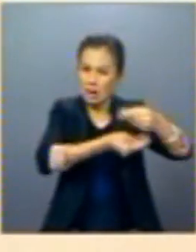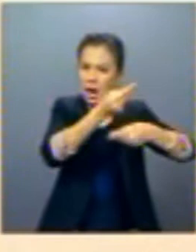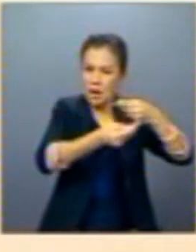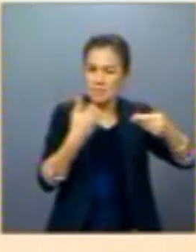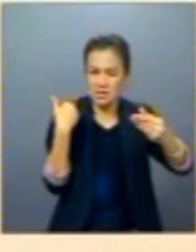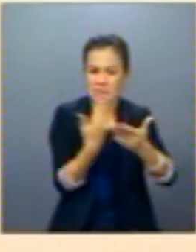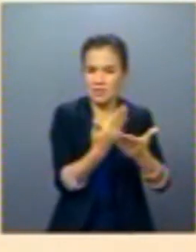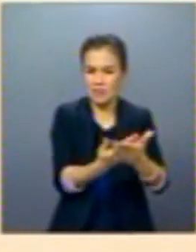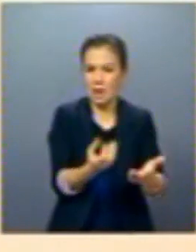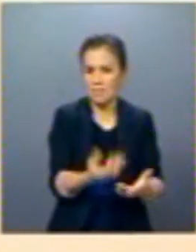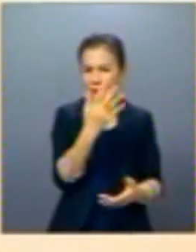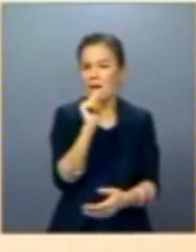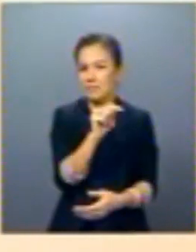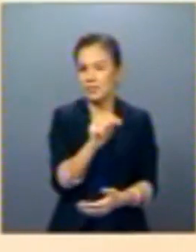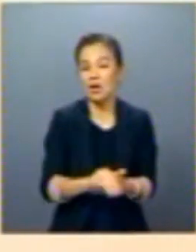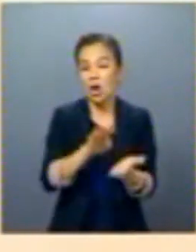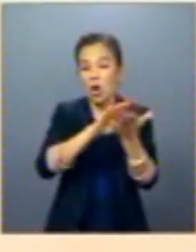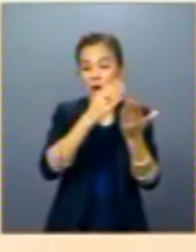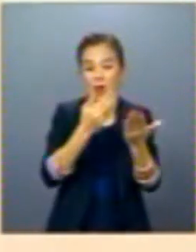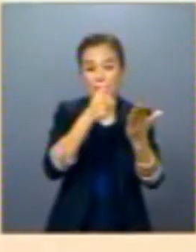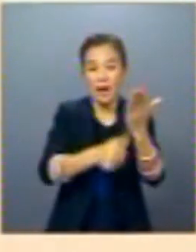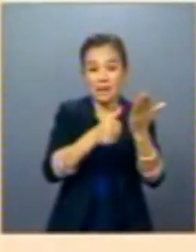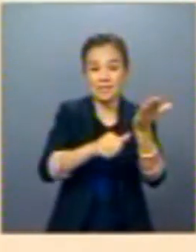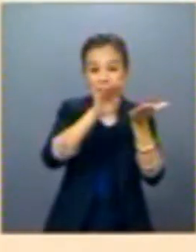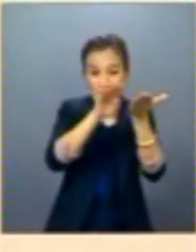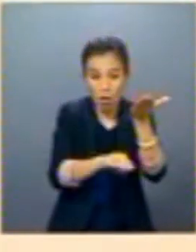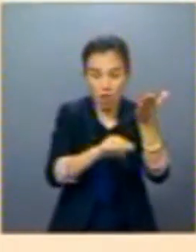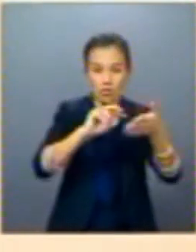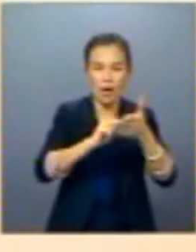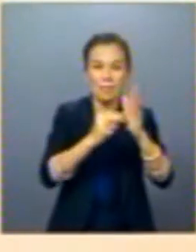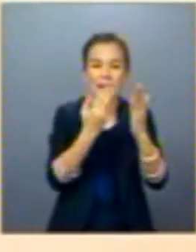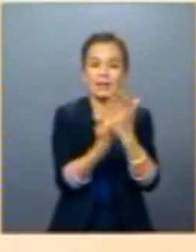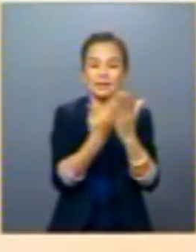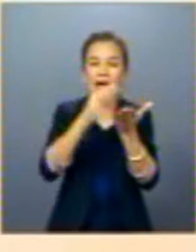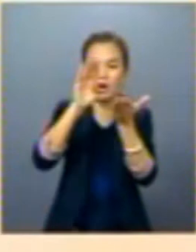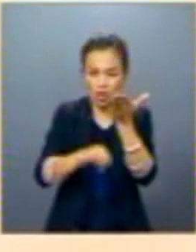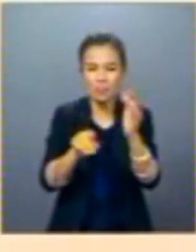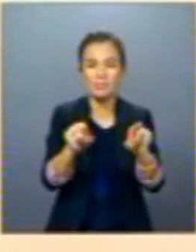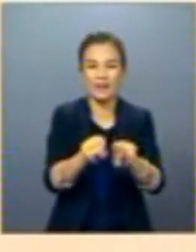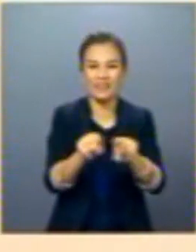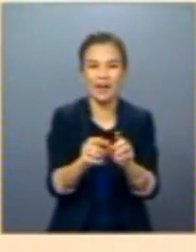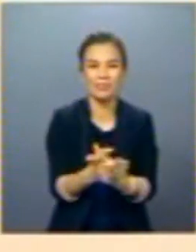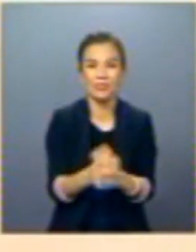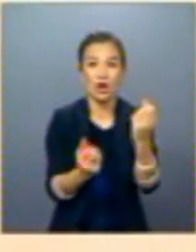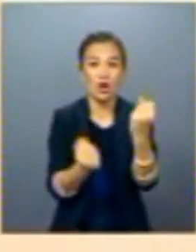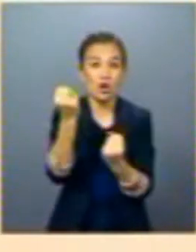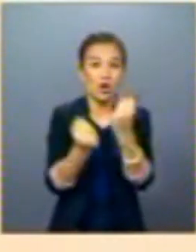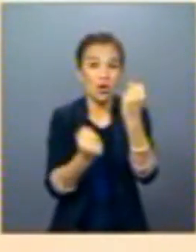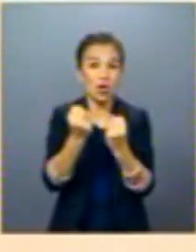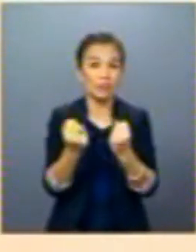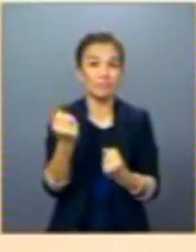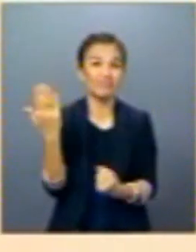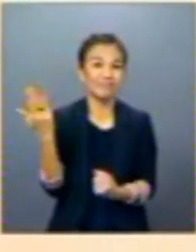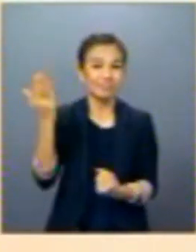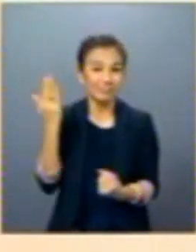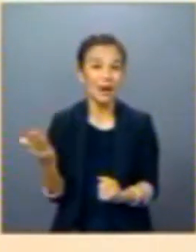ายังสูงอยู่การลดภาษีครั้งนี้น่าจะทำให้ราคาปรับลงมาค่ะและรถยนต์ไฟฟ้าไฮบริดปลั๊กอินลดจ